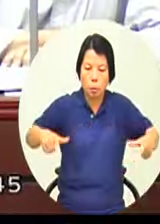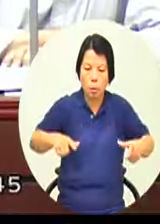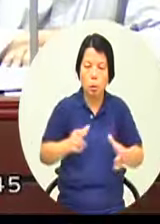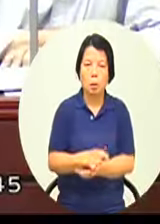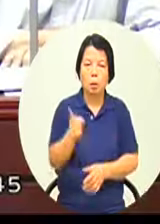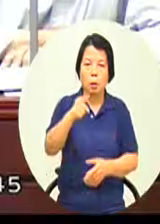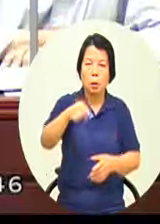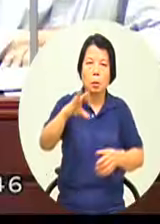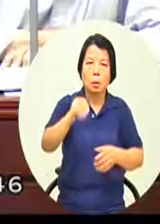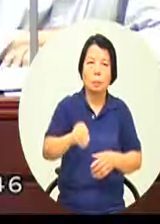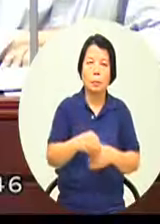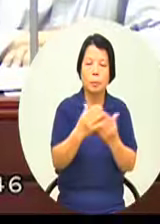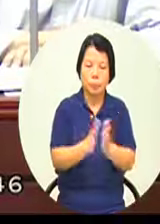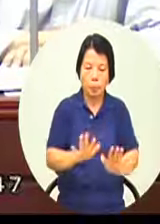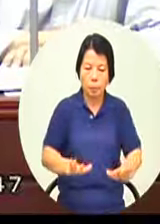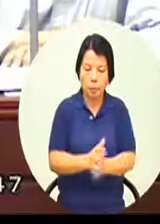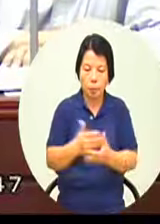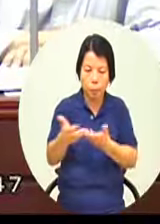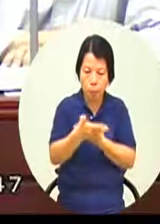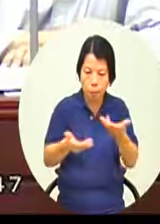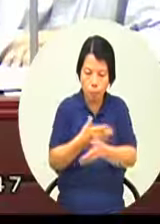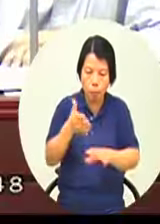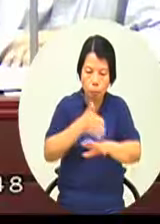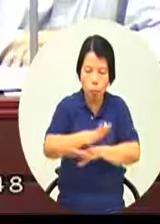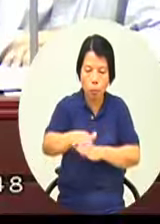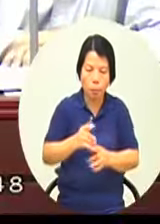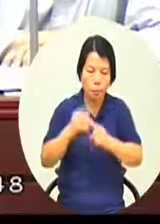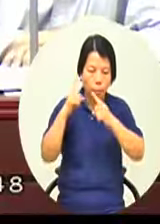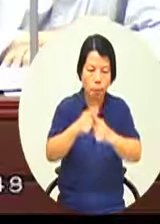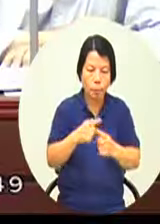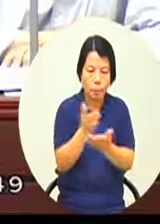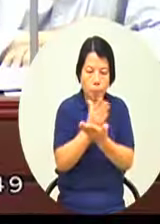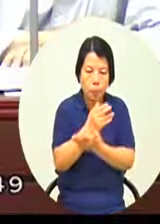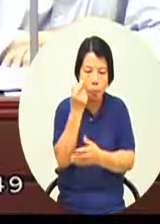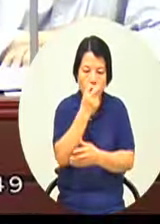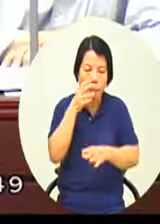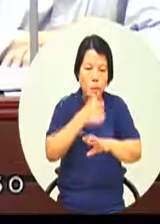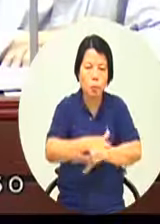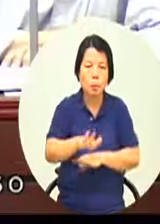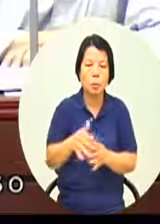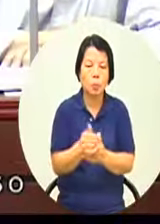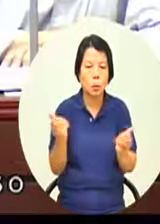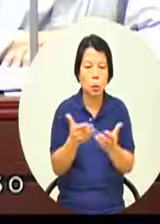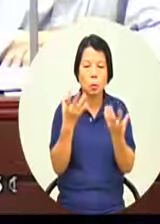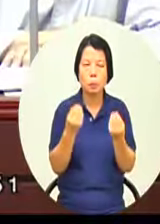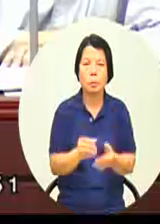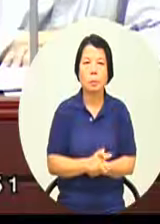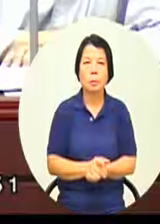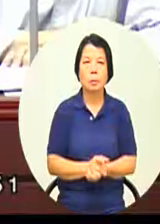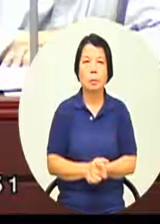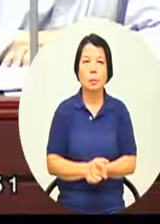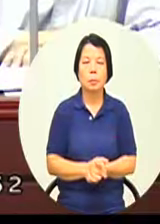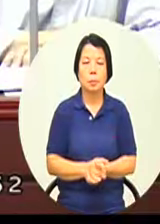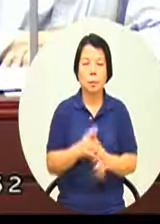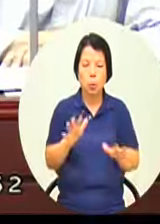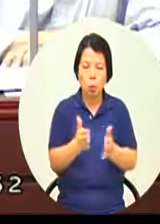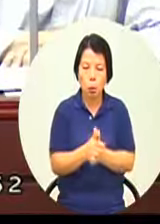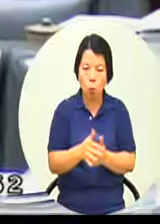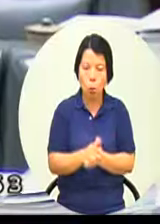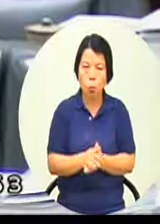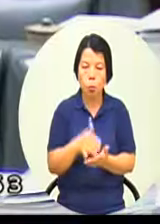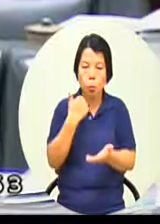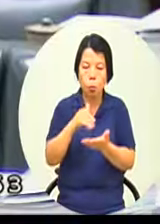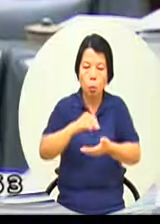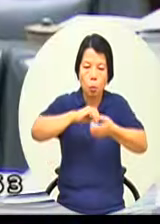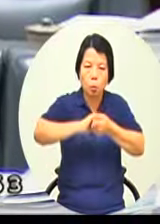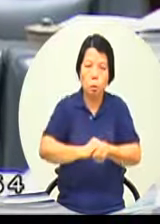对，1000万这个部分初步已经沟通过，而且现勘过， 所以应该也没有问题了吧？ 应该是没有问题。 那如果核算之后，那个核